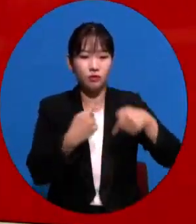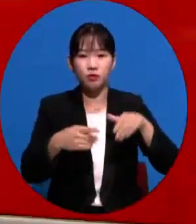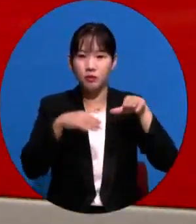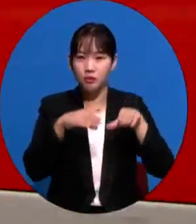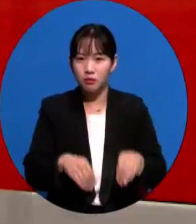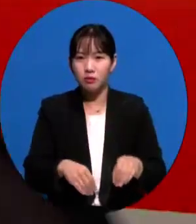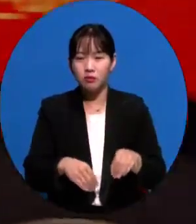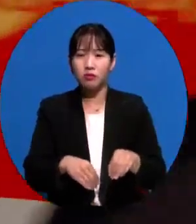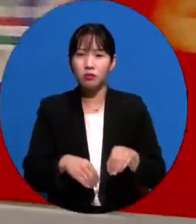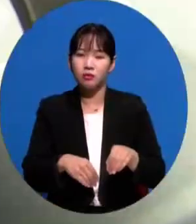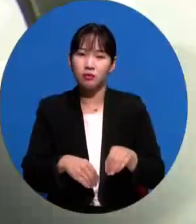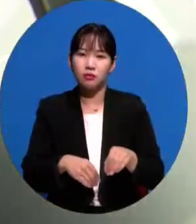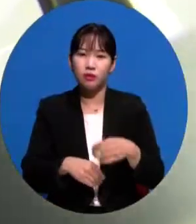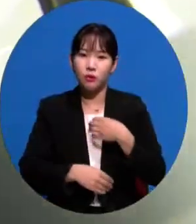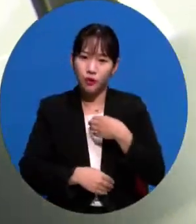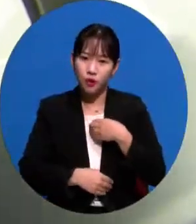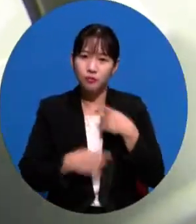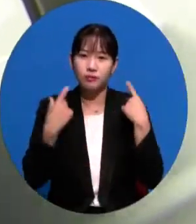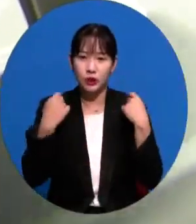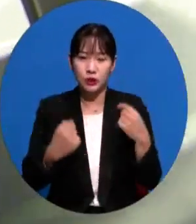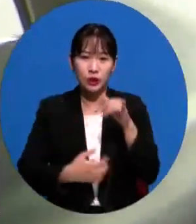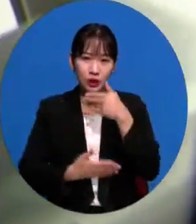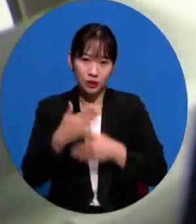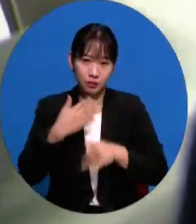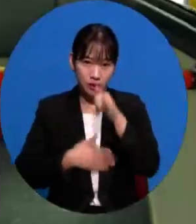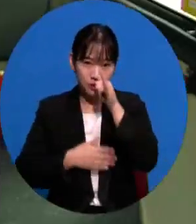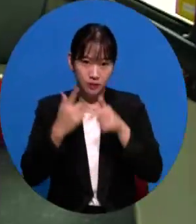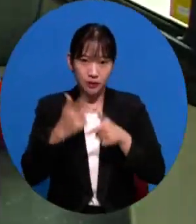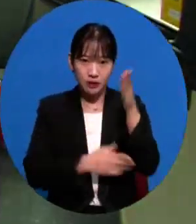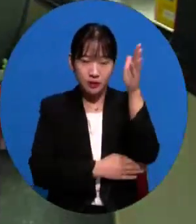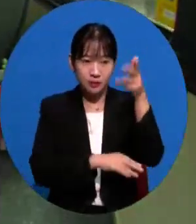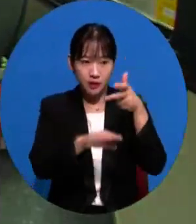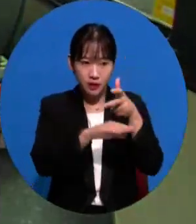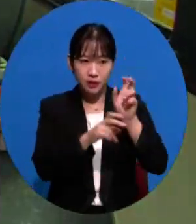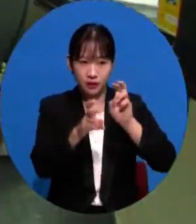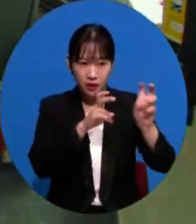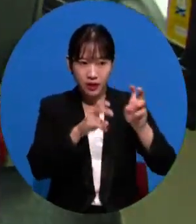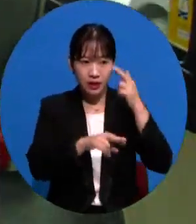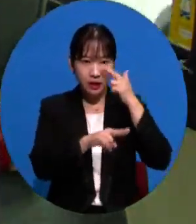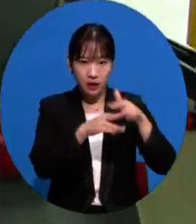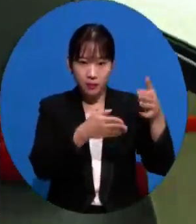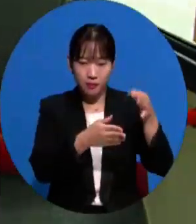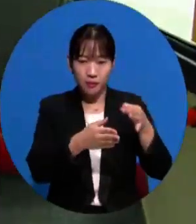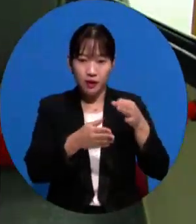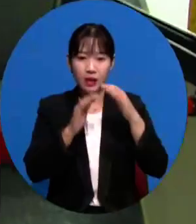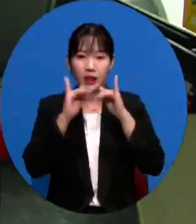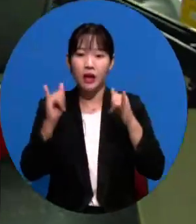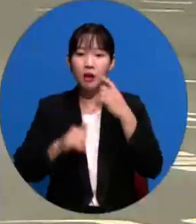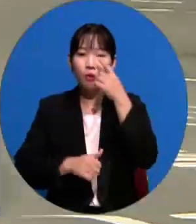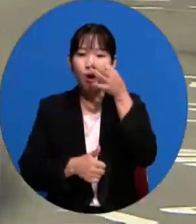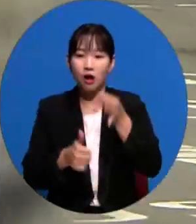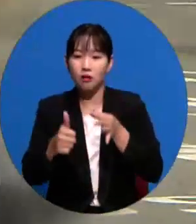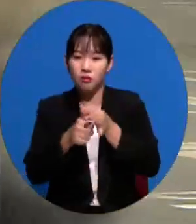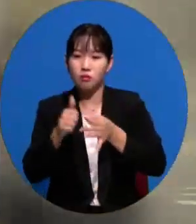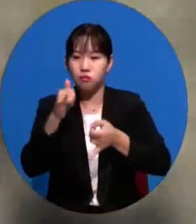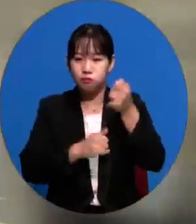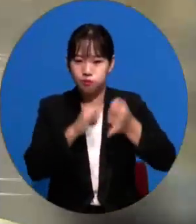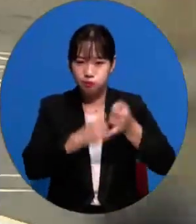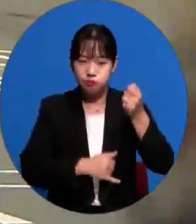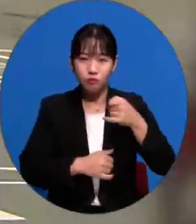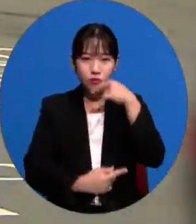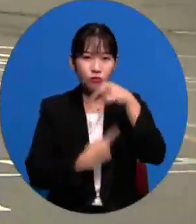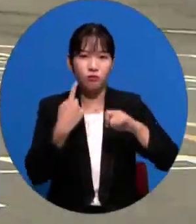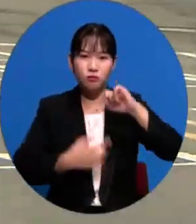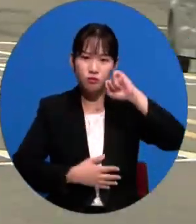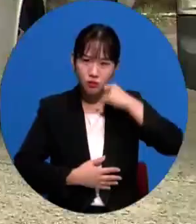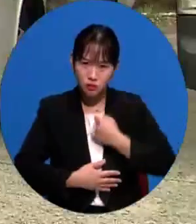불씨는 여전히 남아 있습니다. 목포 시내버스 업체는 연료비는 물론 인건비도 제대로 지급 못하는 등 경영 악화를